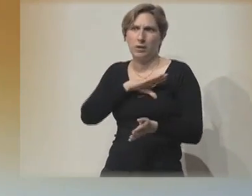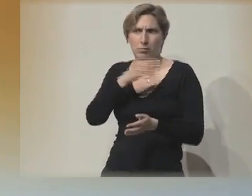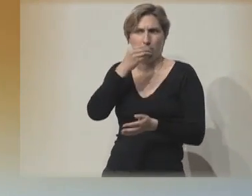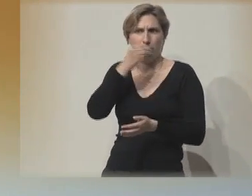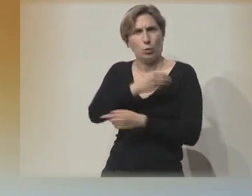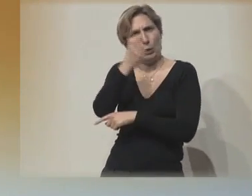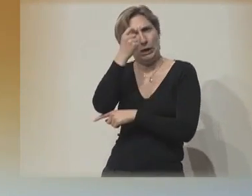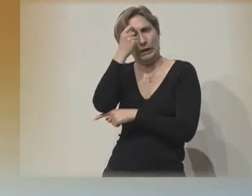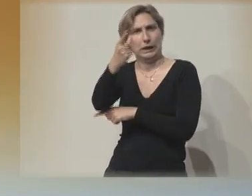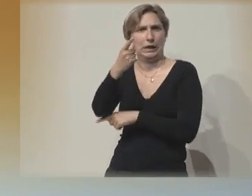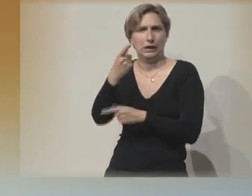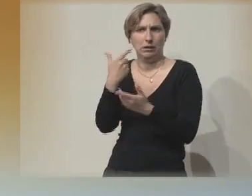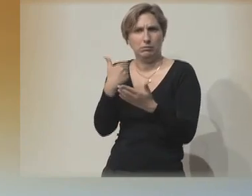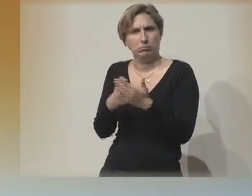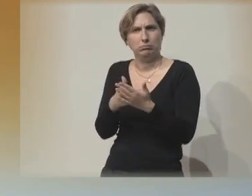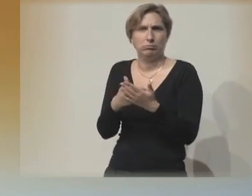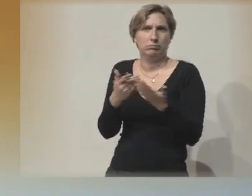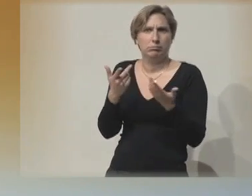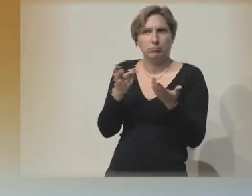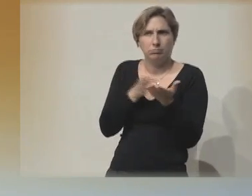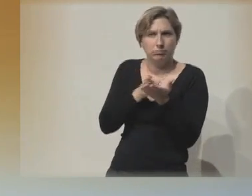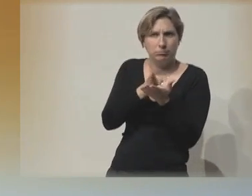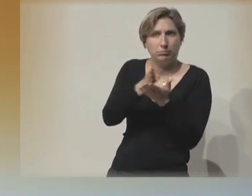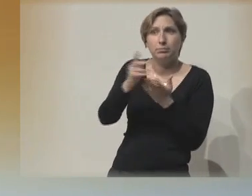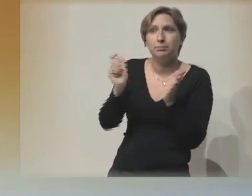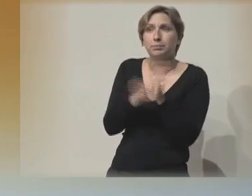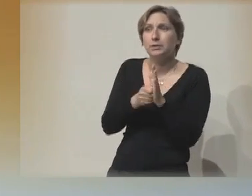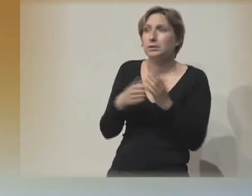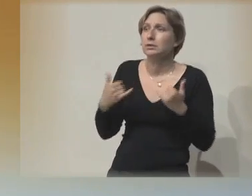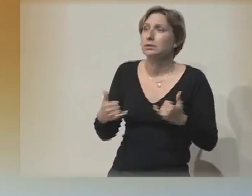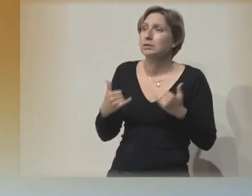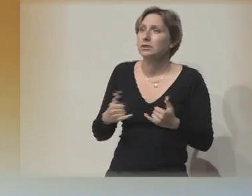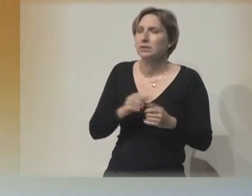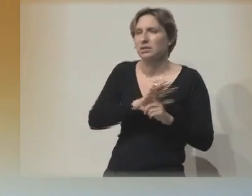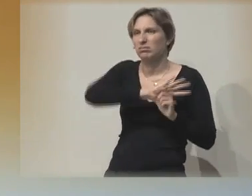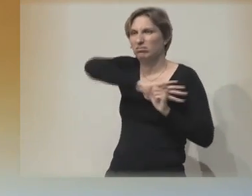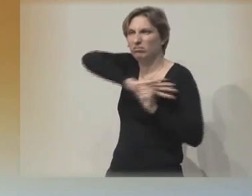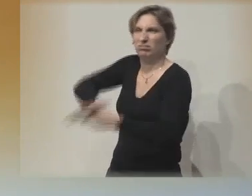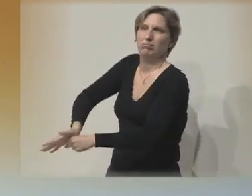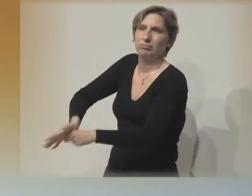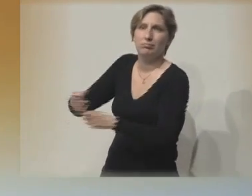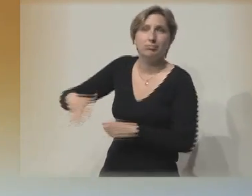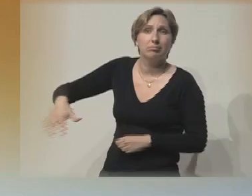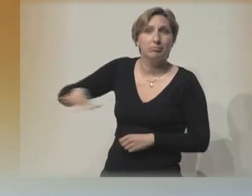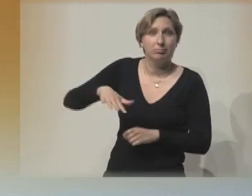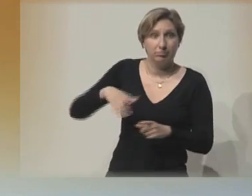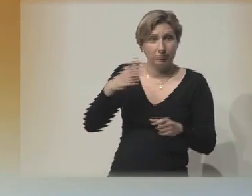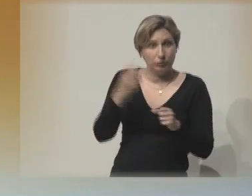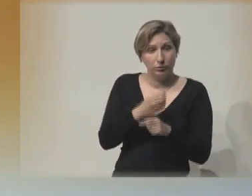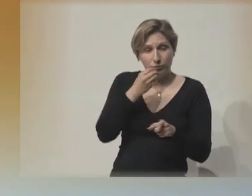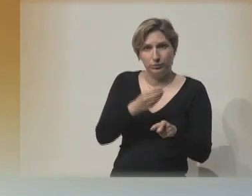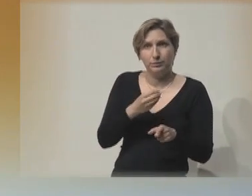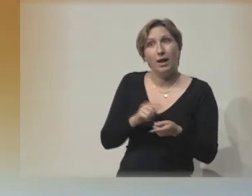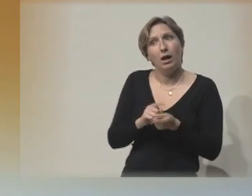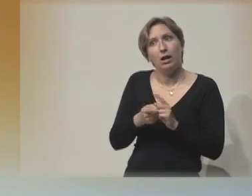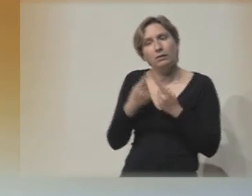courant, celui qui a, dans les élections internes, terrassé les autres. Alors évidemment, ça n'est pas